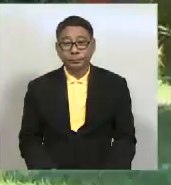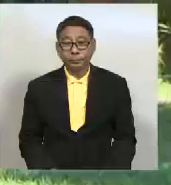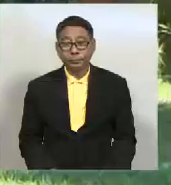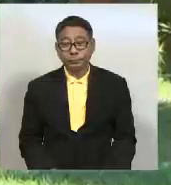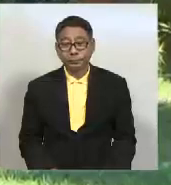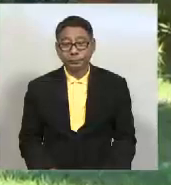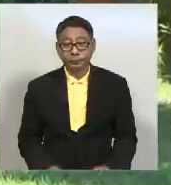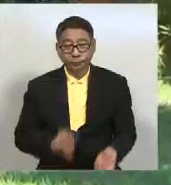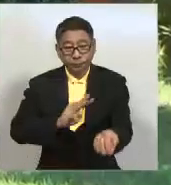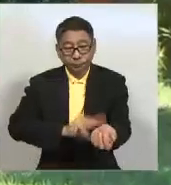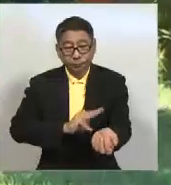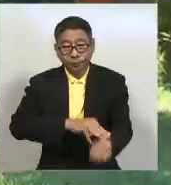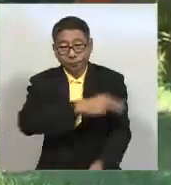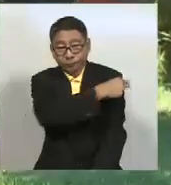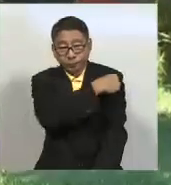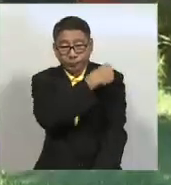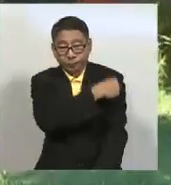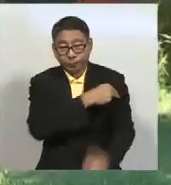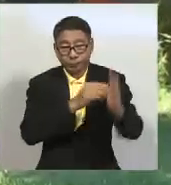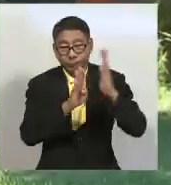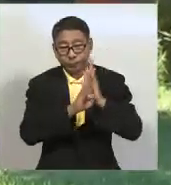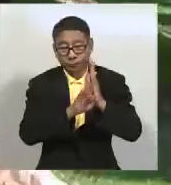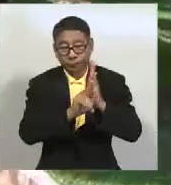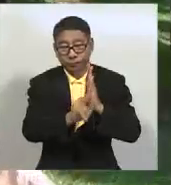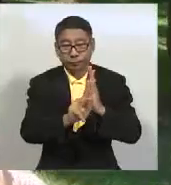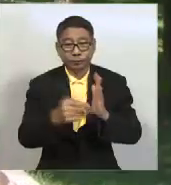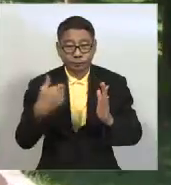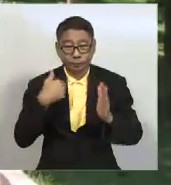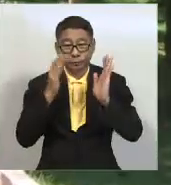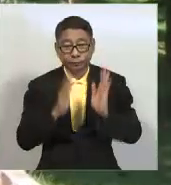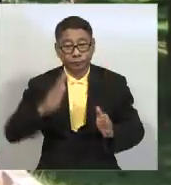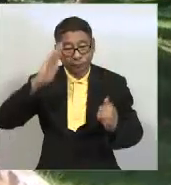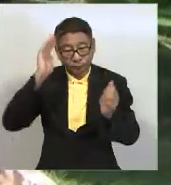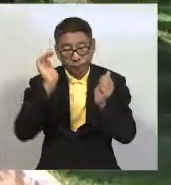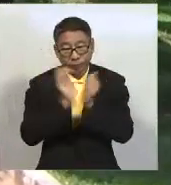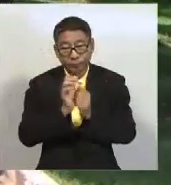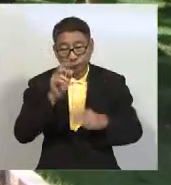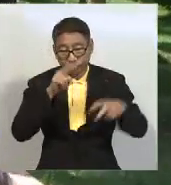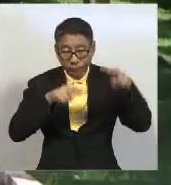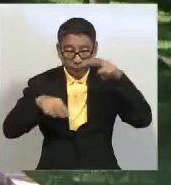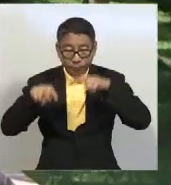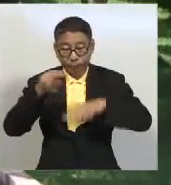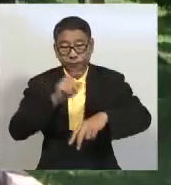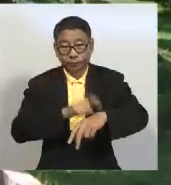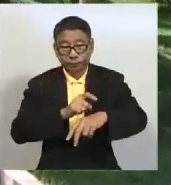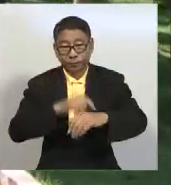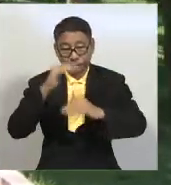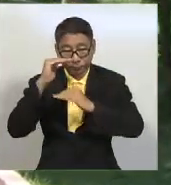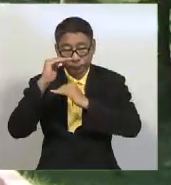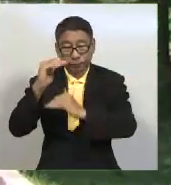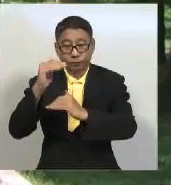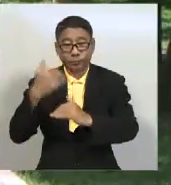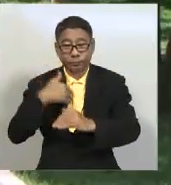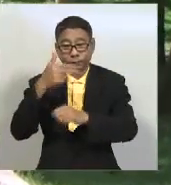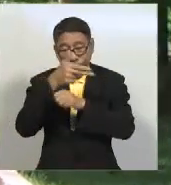ขณะที่นายแพทย์สาธารณสุขจังหวัดบึงกาฬก็บอกนะคะว่าปกติก็จะมีเจ้าหน้าที่ตำรวจมาลาดตระเวนตามช่วงเวลาที่กำหนดแล้ว